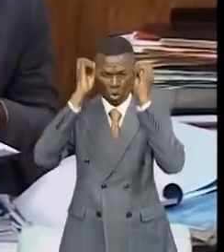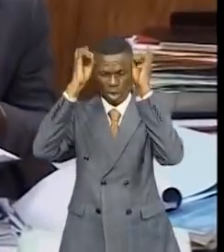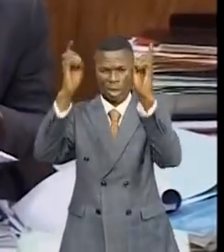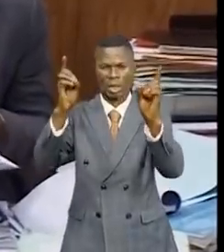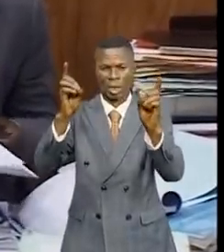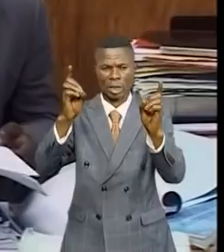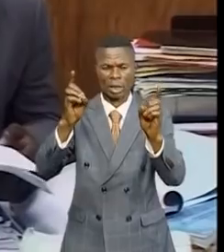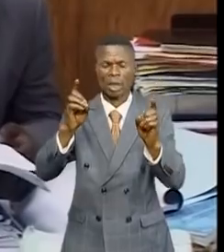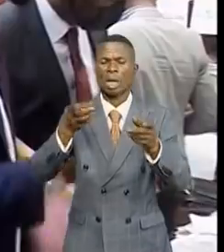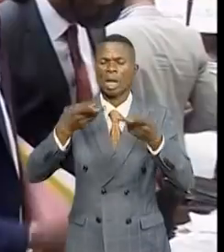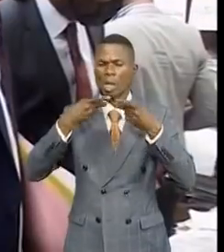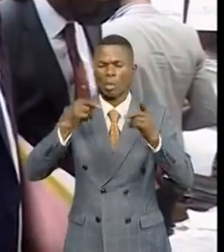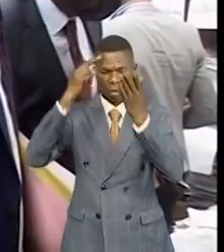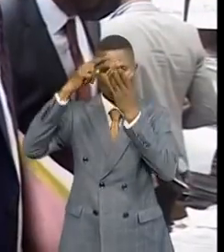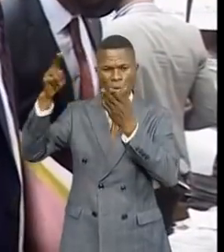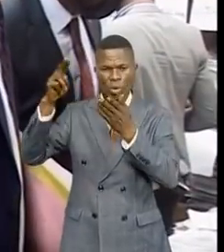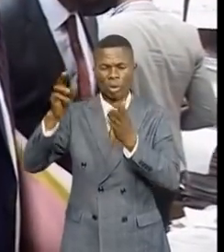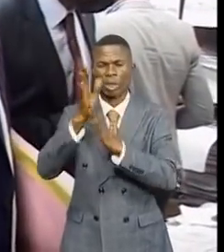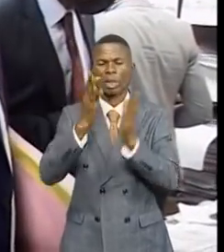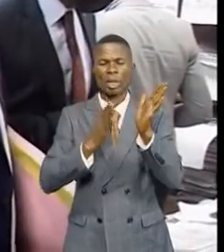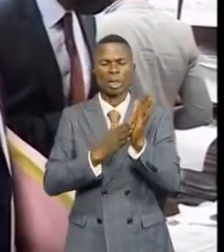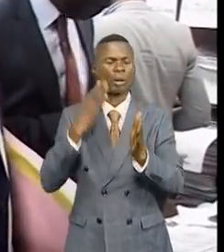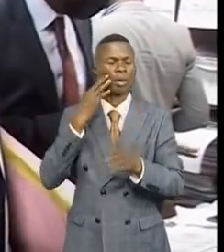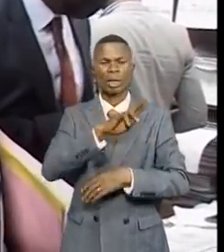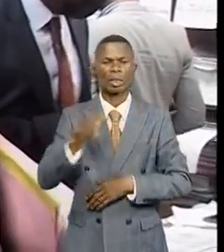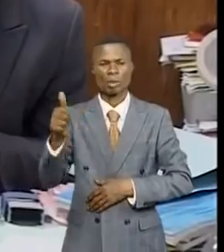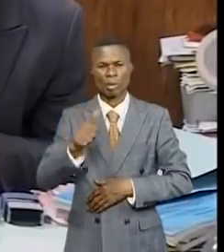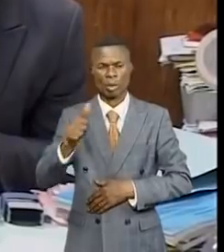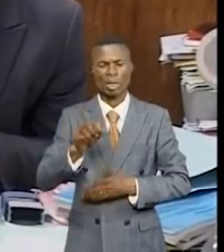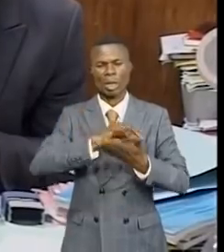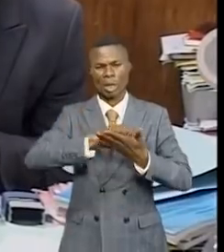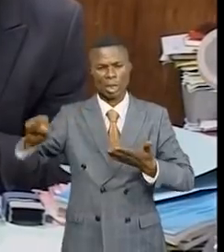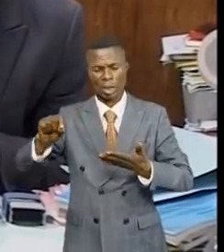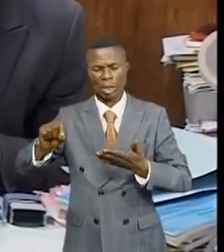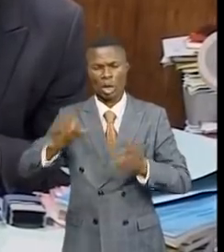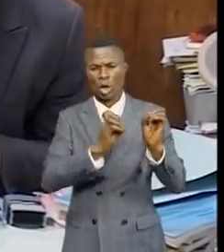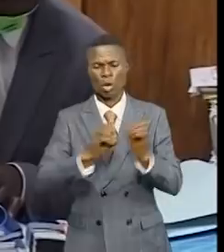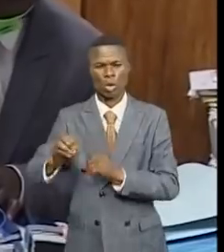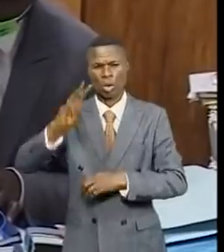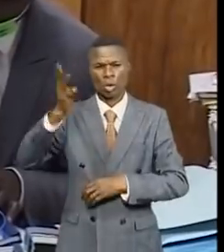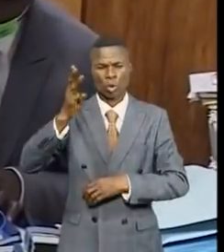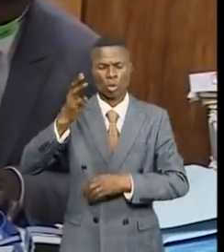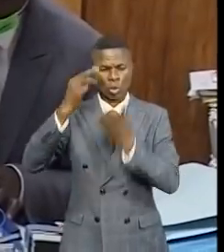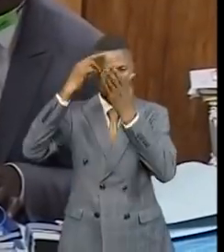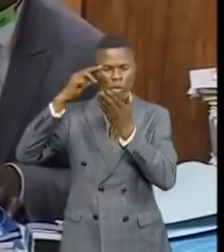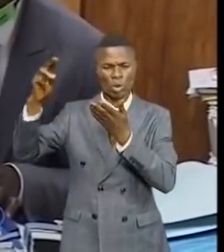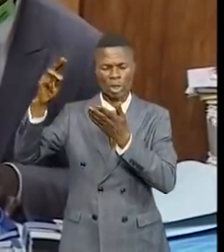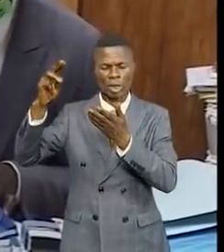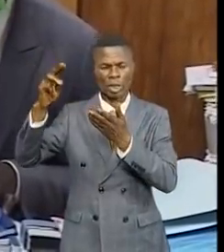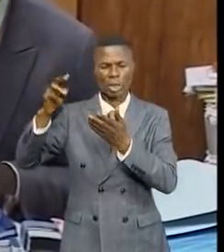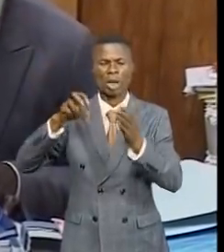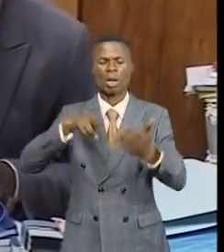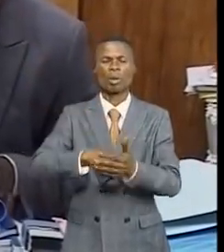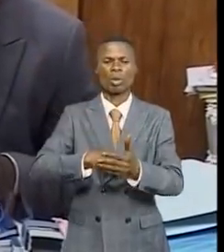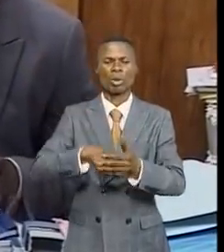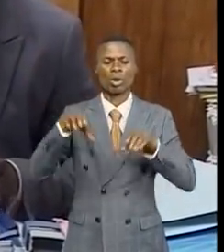par l'instruction académique prise le 19 mai 2021 qui supprime l'organisation d'un troisième cycle à l'Université